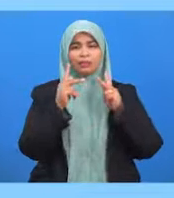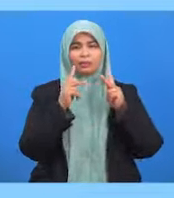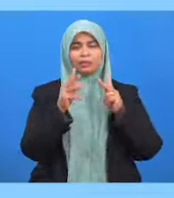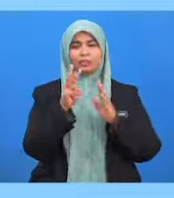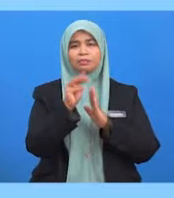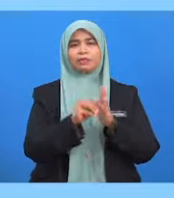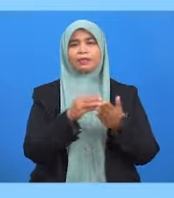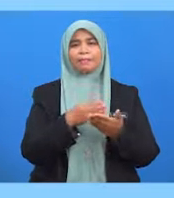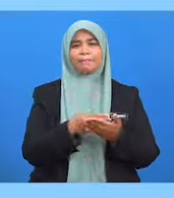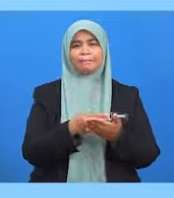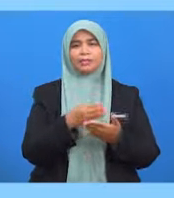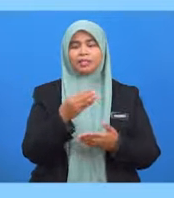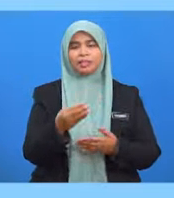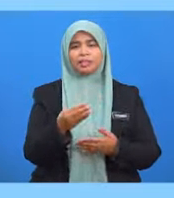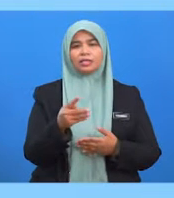berkomunikasi,